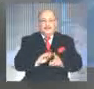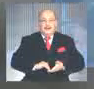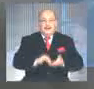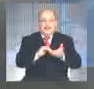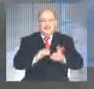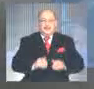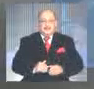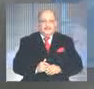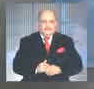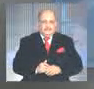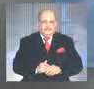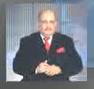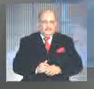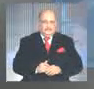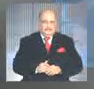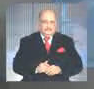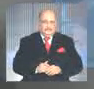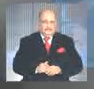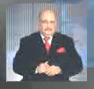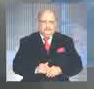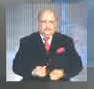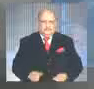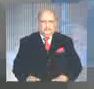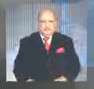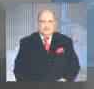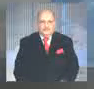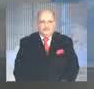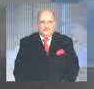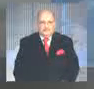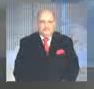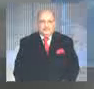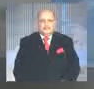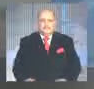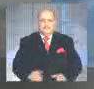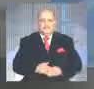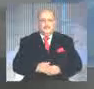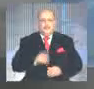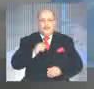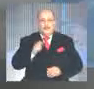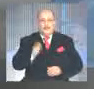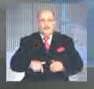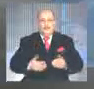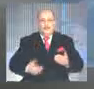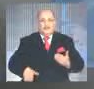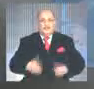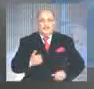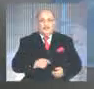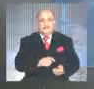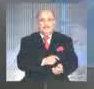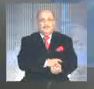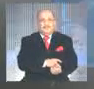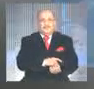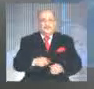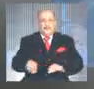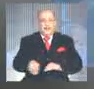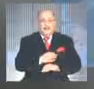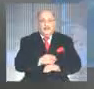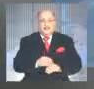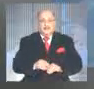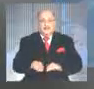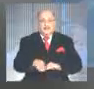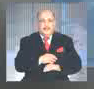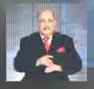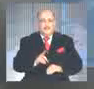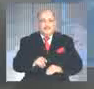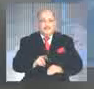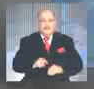كما لا جريد عينات من الأشخاص المعوقين ذهنيا أب لطفلين نجح في الاندماج في المجتمع بفضل رعاية